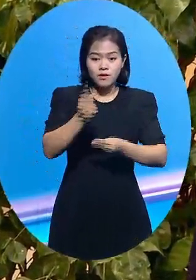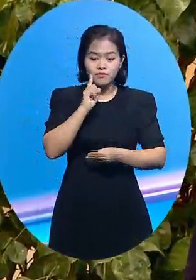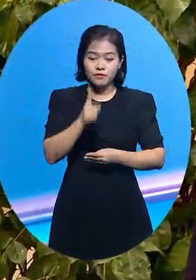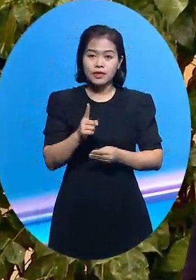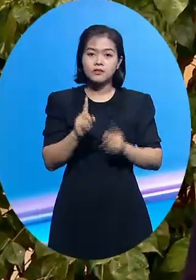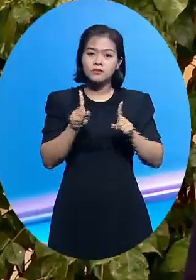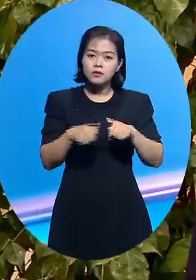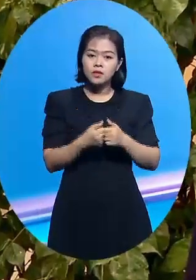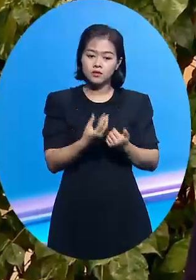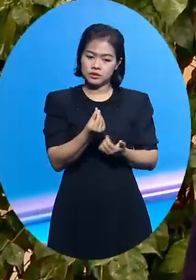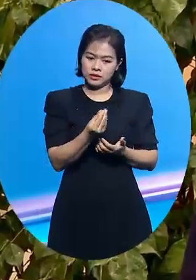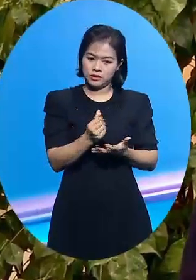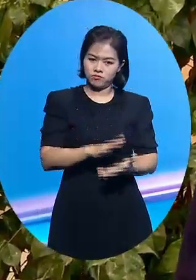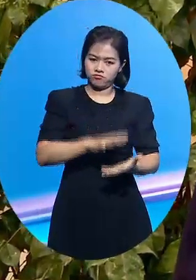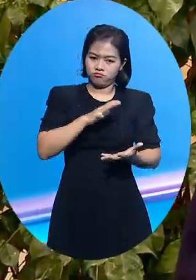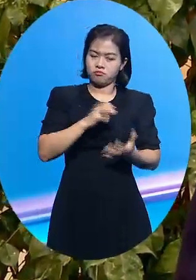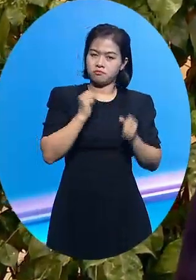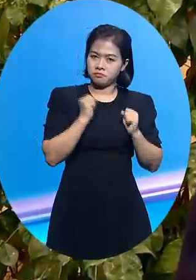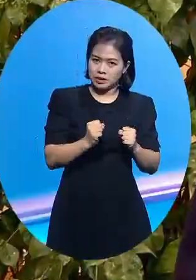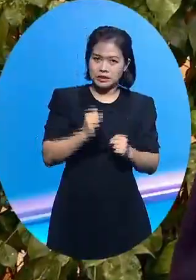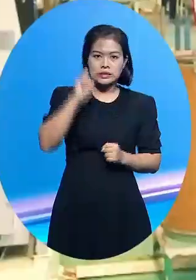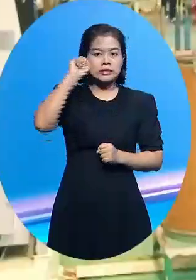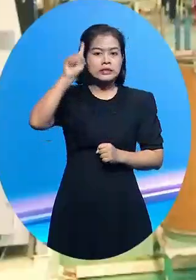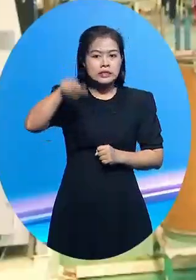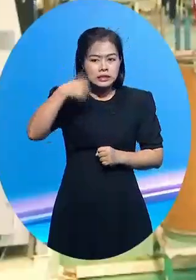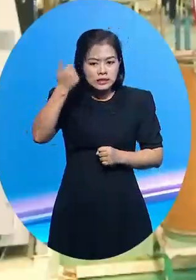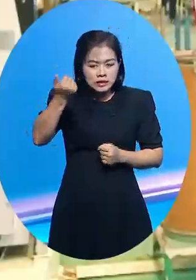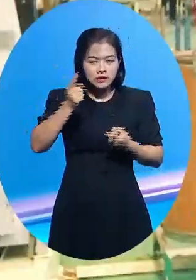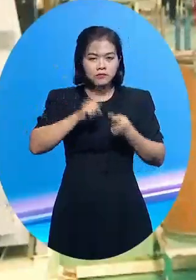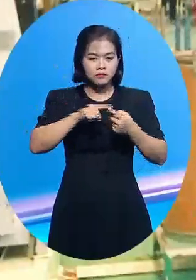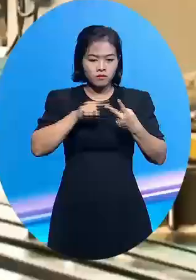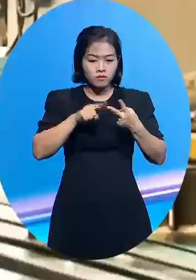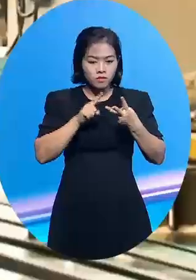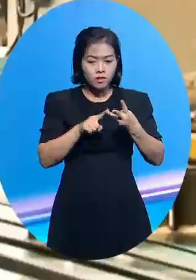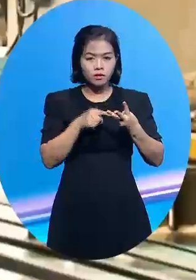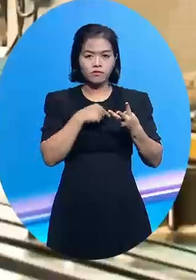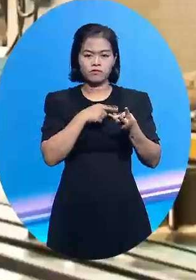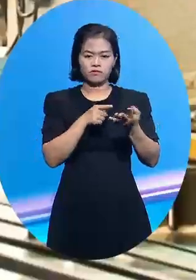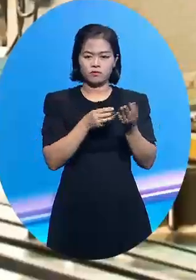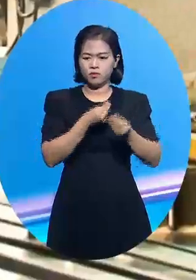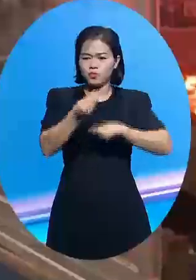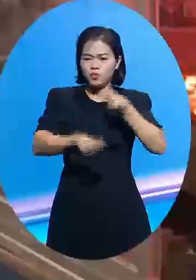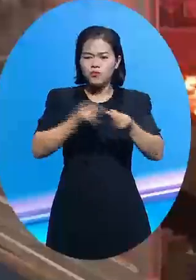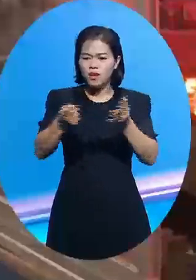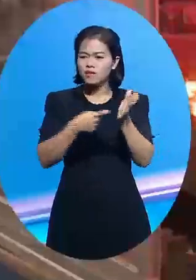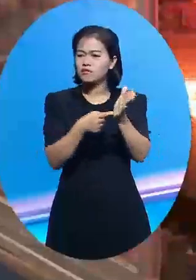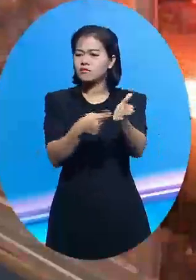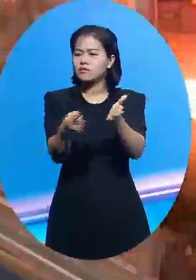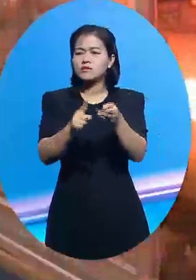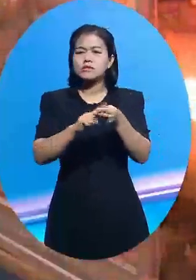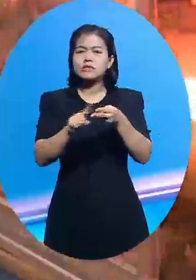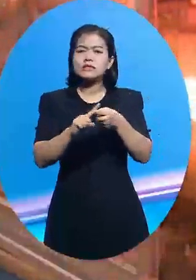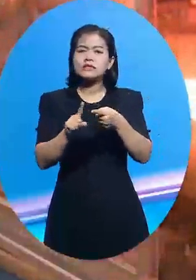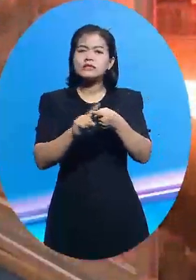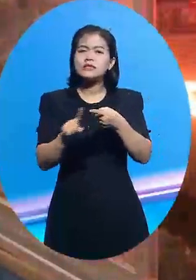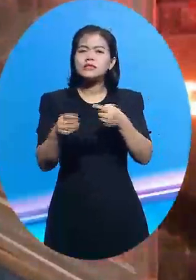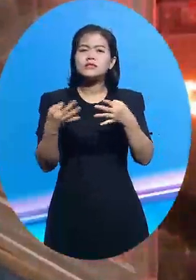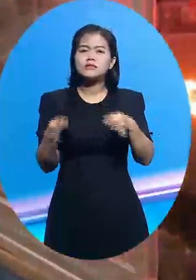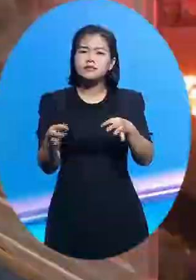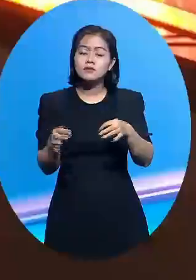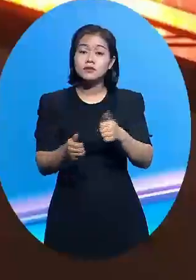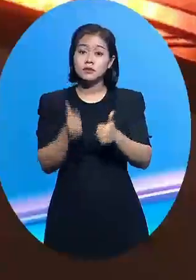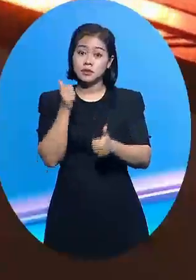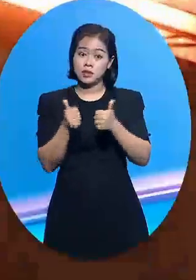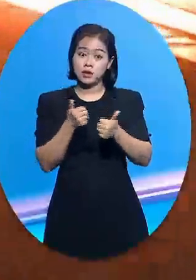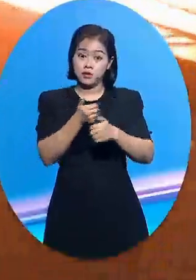là về kinh nghiệm, thứ ba là về cái giá trị sản phẩm mang đến cho những nhà đầu tư đó. Nếu như mình không có chuẩn bị nội lực được thì mình cũng sẽ không tiếp cận